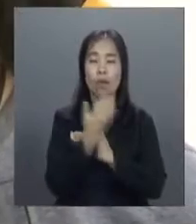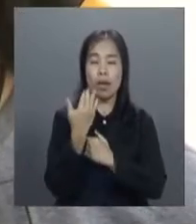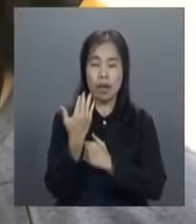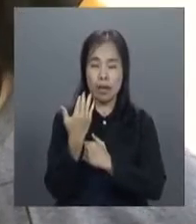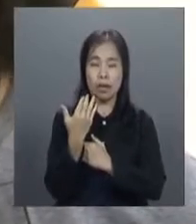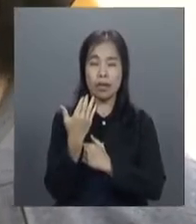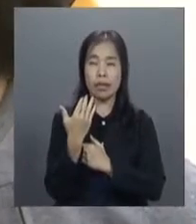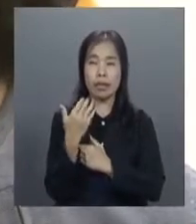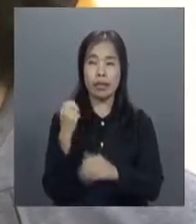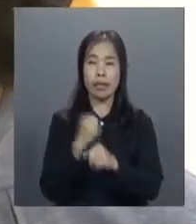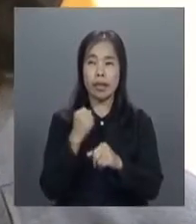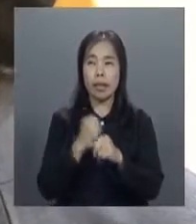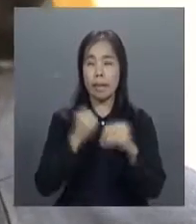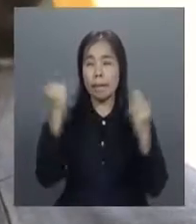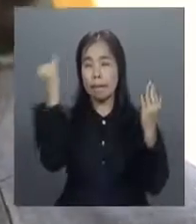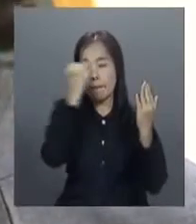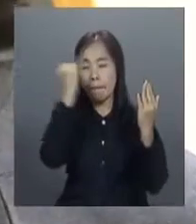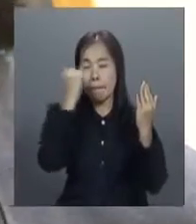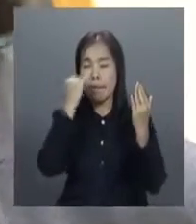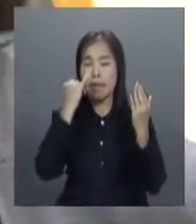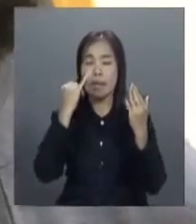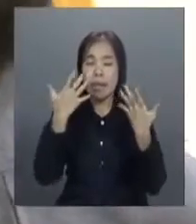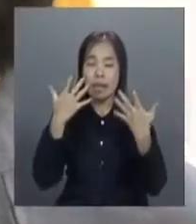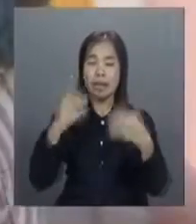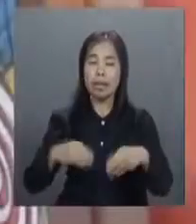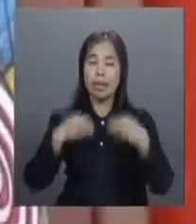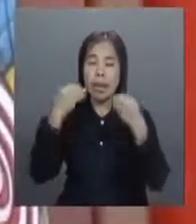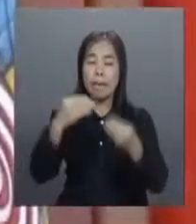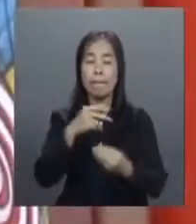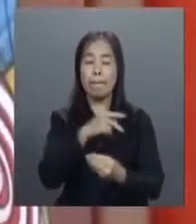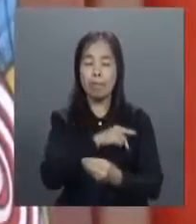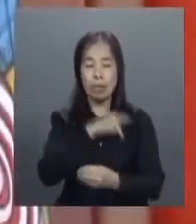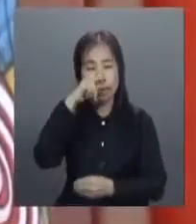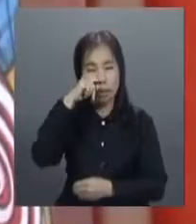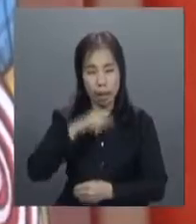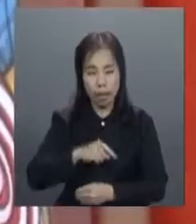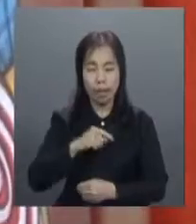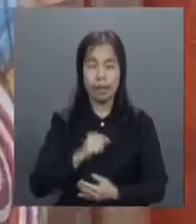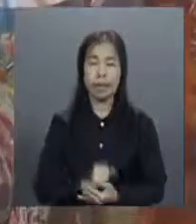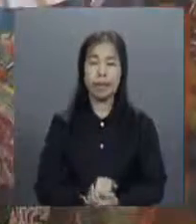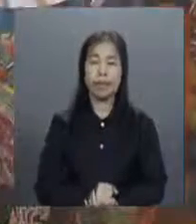เหมือนเขียนงานถวายหรือรับใช้พระศาสนาด้วย